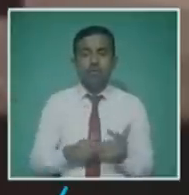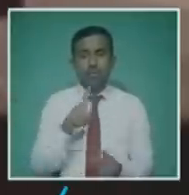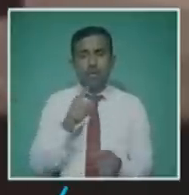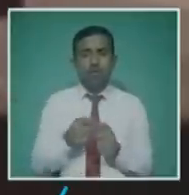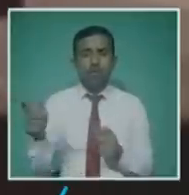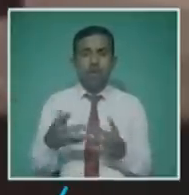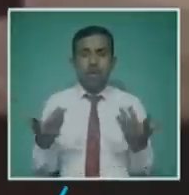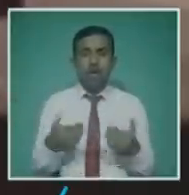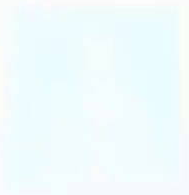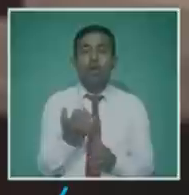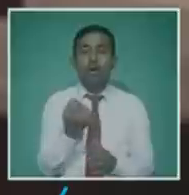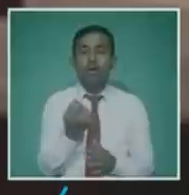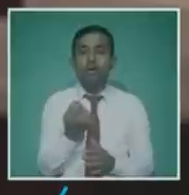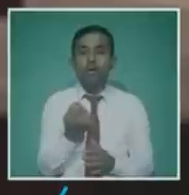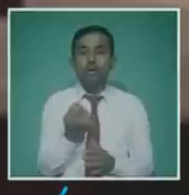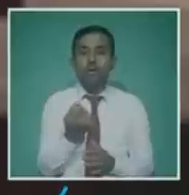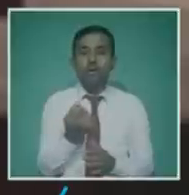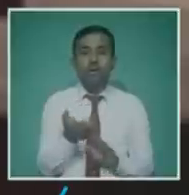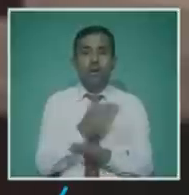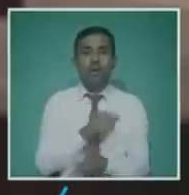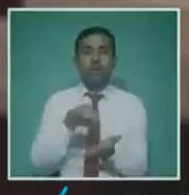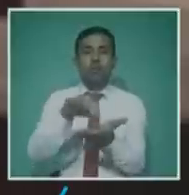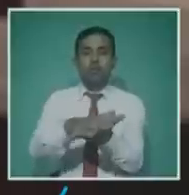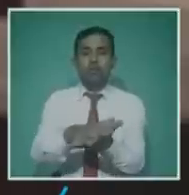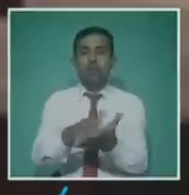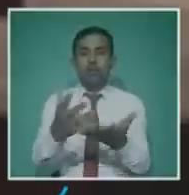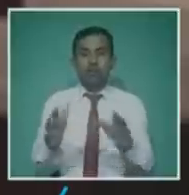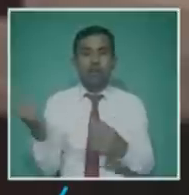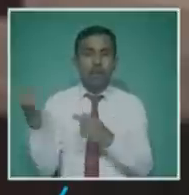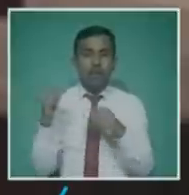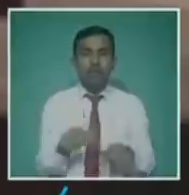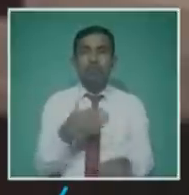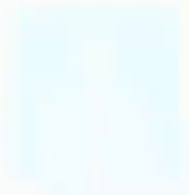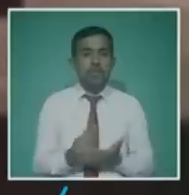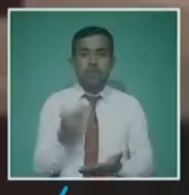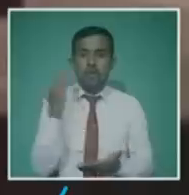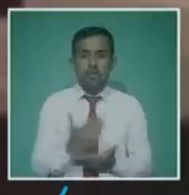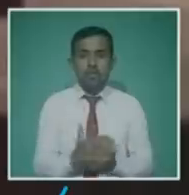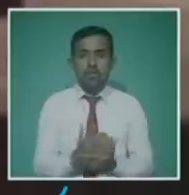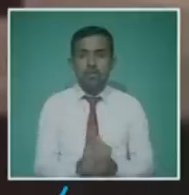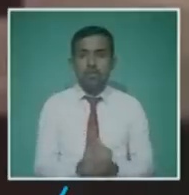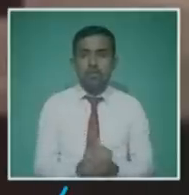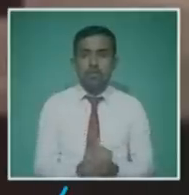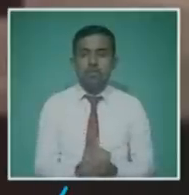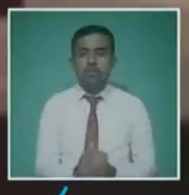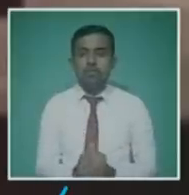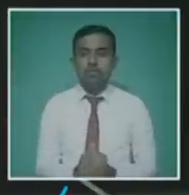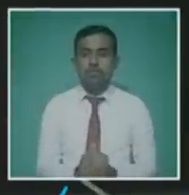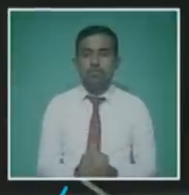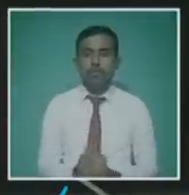නැහැ. මේකට අවශ්‍ය සියලුම මුදල් බුක් කරලා තමයි ඇවිල්ලා තින්නේ. මේ වගේ බොරු ප්‍රකාශ කරන එක ඔබතුමාලා සම්පූර්ණයෙන් නවත්තන්න. හරි හරි. මේ ගරු මුජිබර